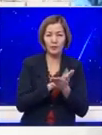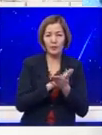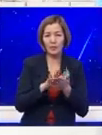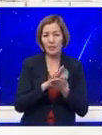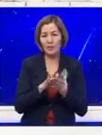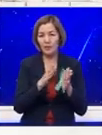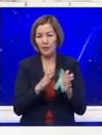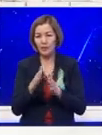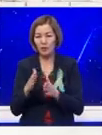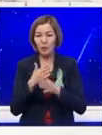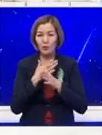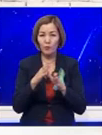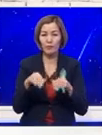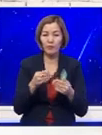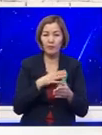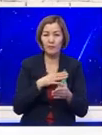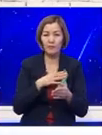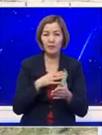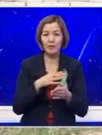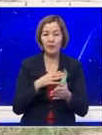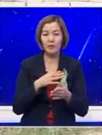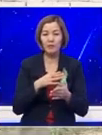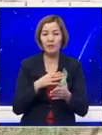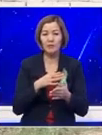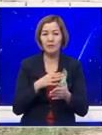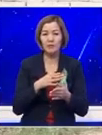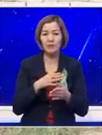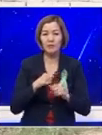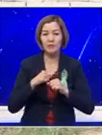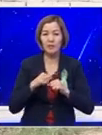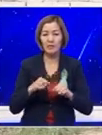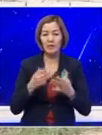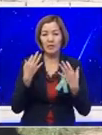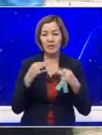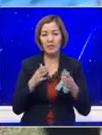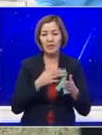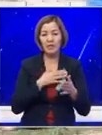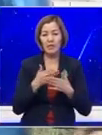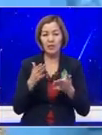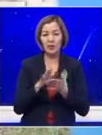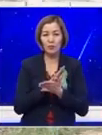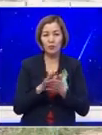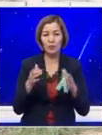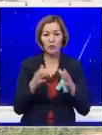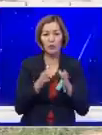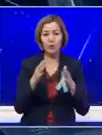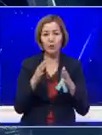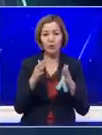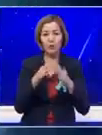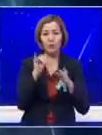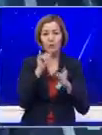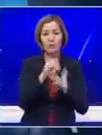деп ойлаймын. Сол себепті барлығының осындай көмектесіп, еріктілер тобы әр кісінің үйіне барып көмектескенін